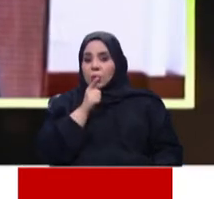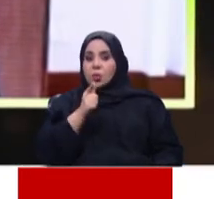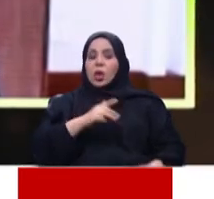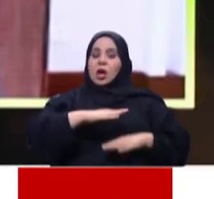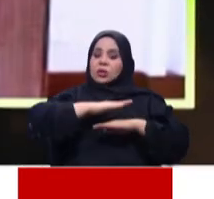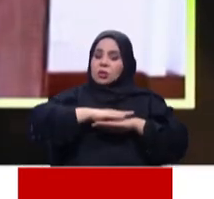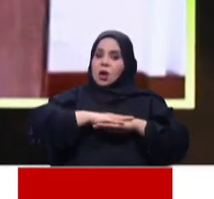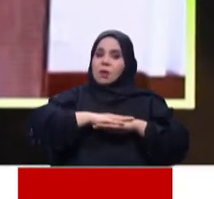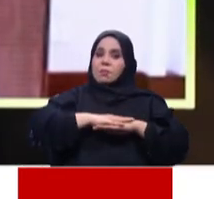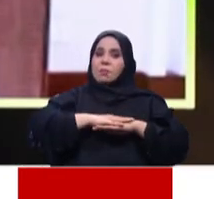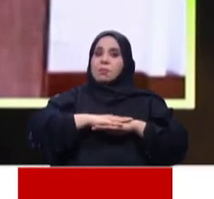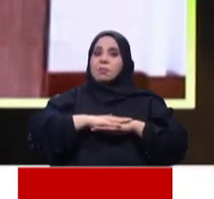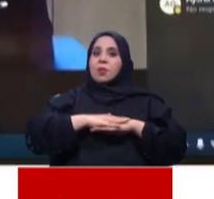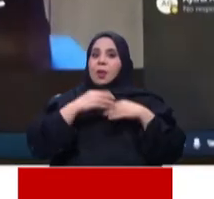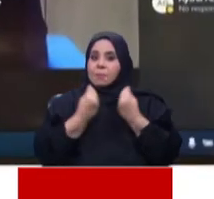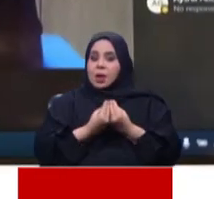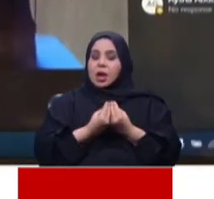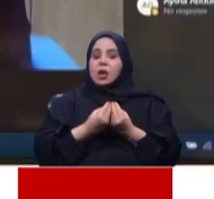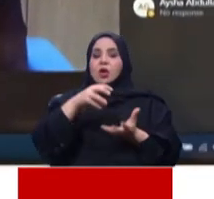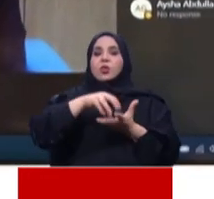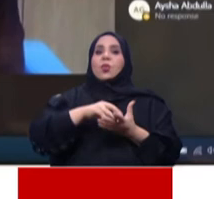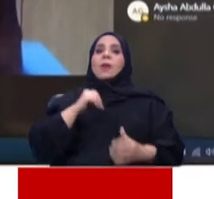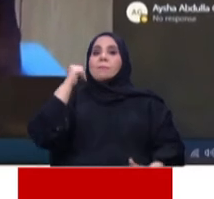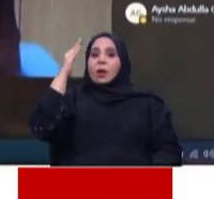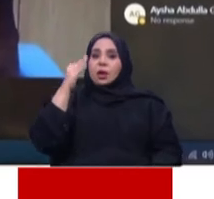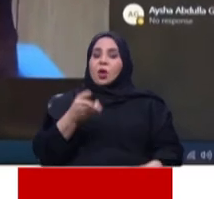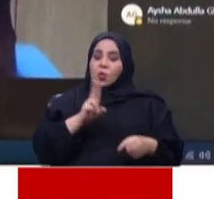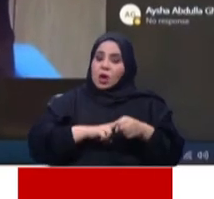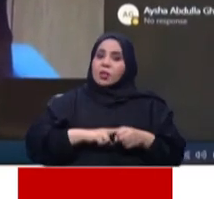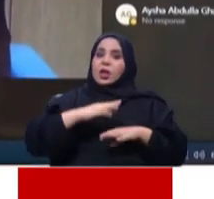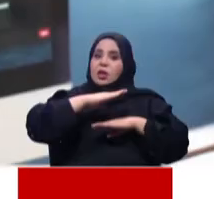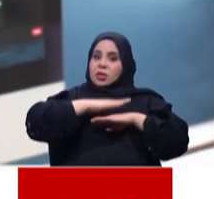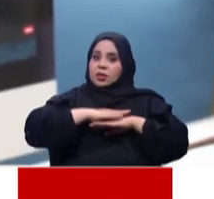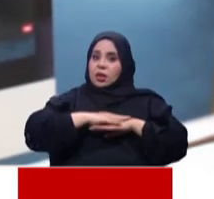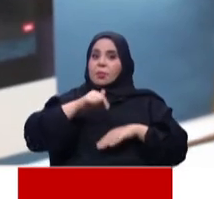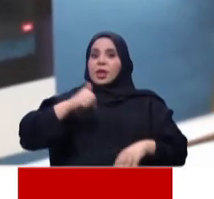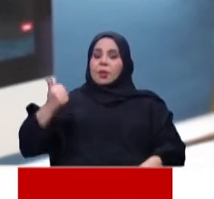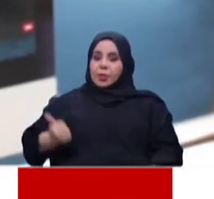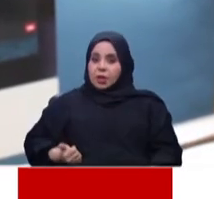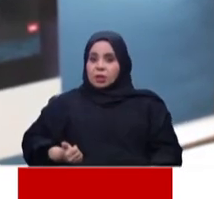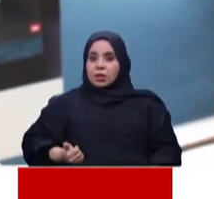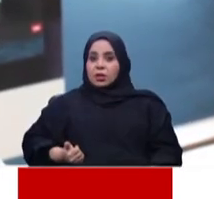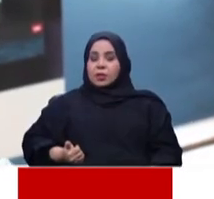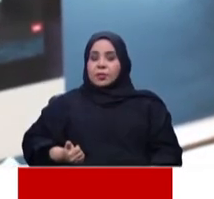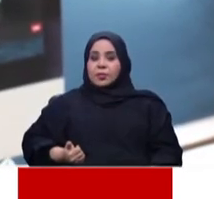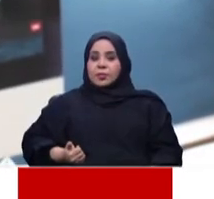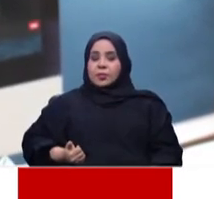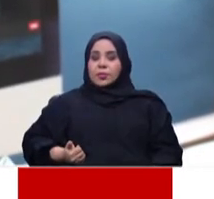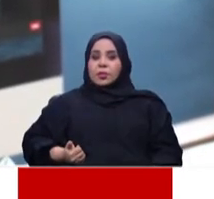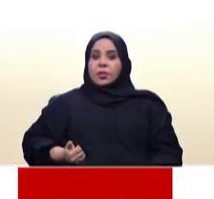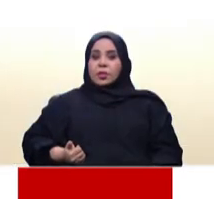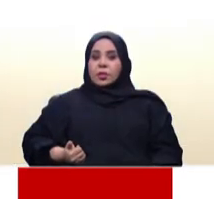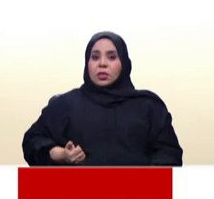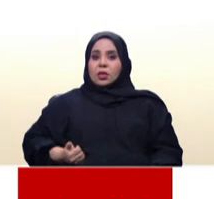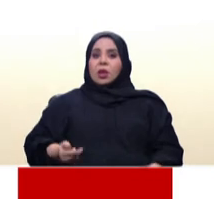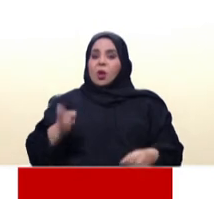دول سواء على المستوى العربي أو على المستوى الخارجي، احترامهم لمملكة البحرين واحترامهم لجلالة الملك واحترامهم